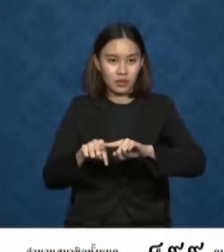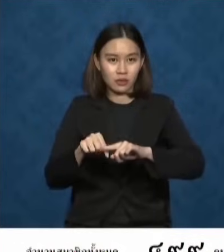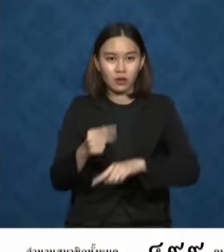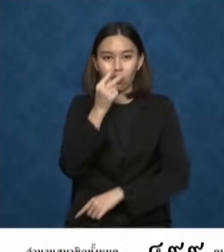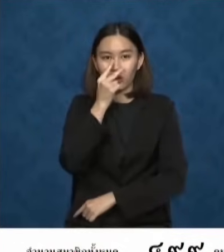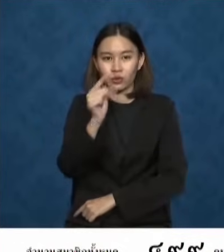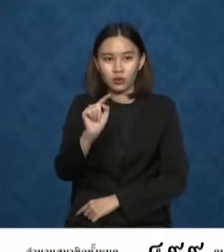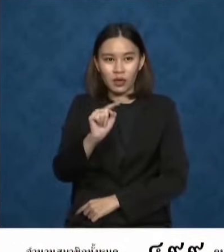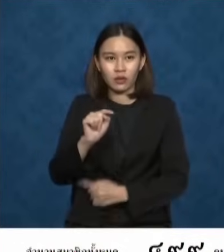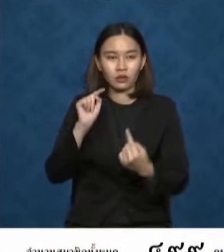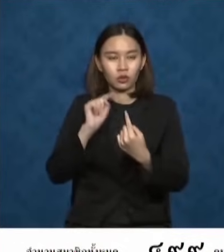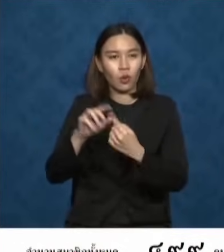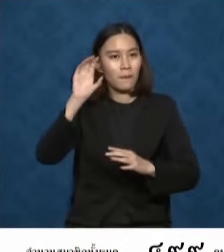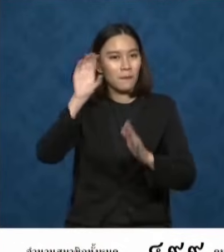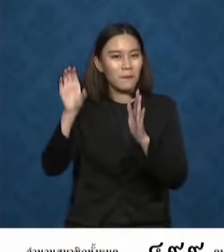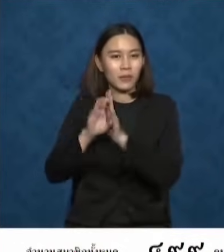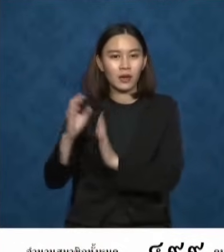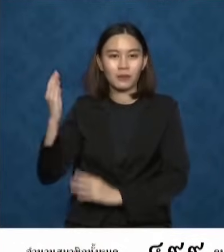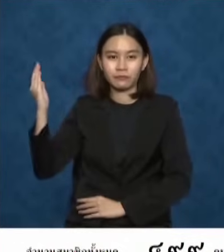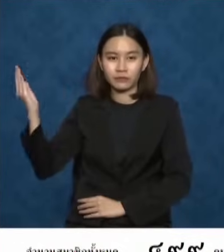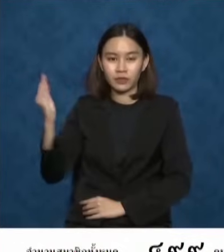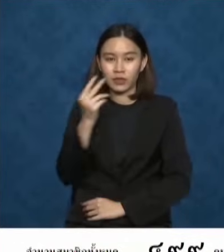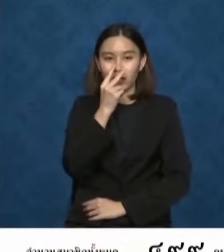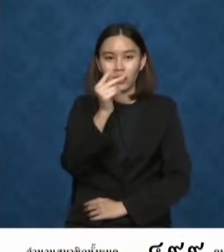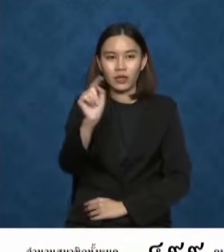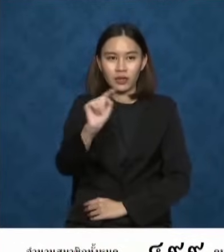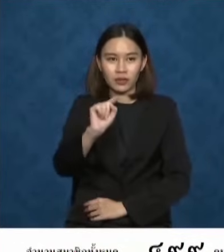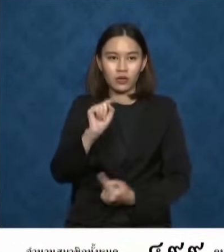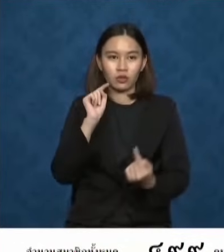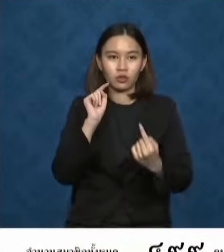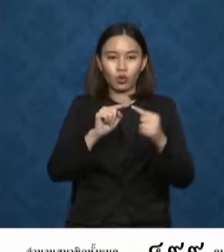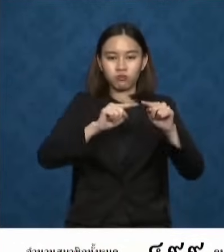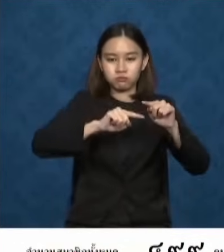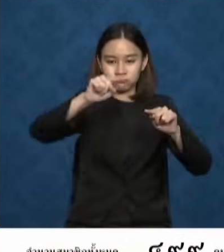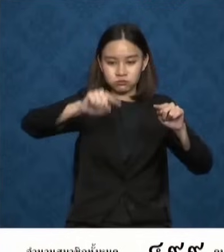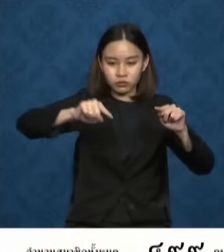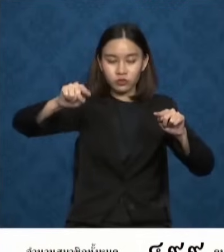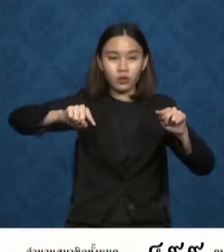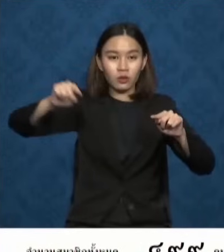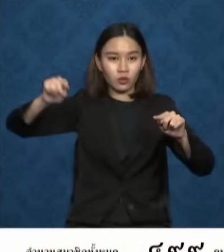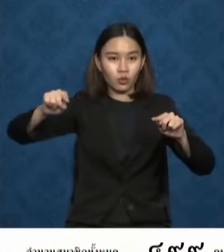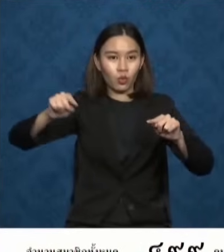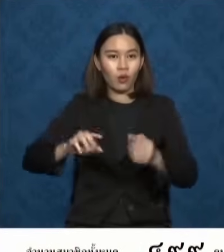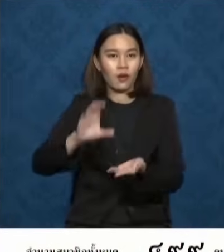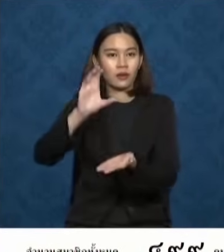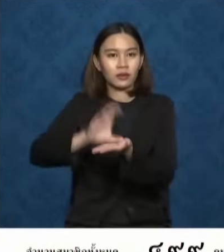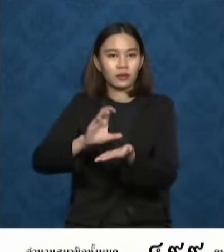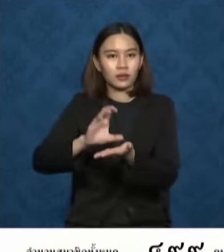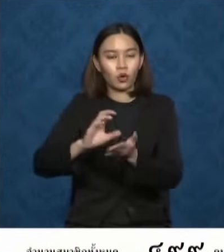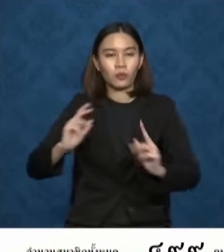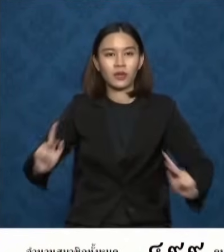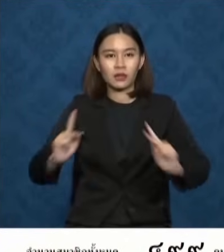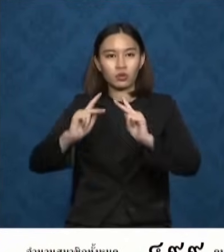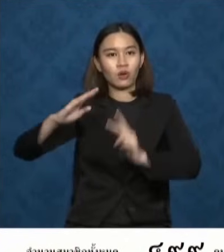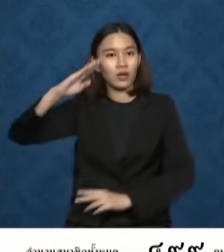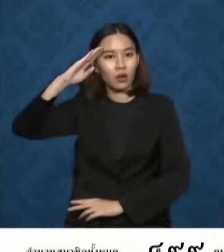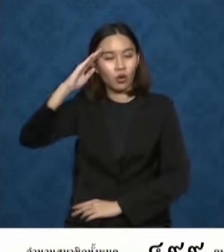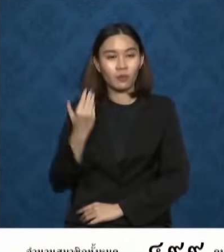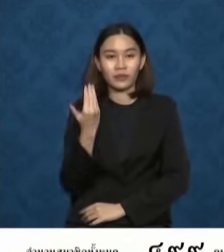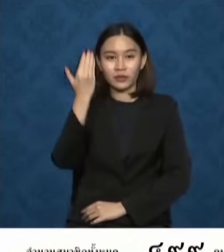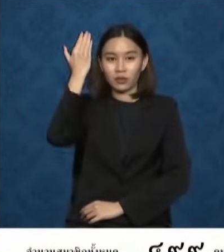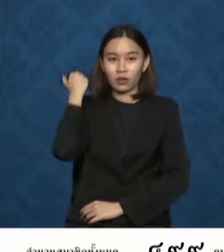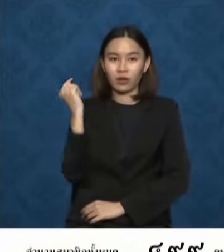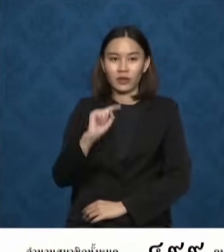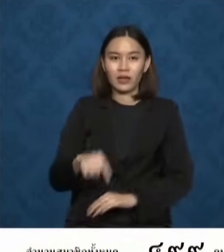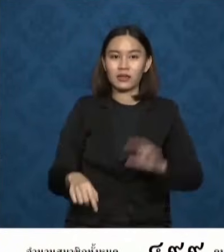ท่านดูถ้าดูกราฟจะเห็นนะครับว่าดูสัดส่วนการเพิ่มของงบกระทรวงกลาโหมท่านดูมาตลอดจะเห็นว่าเมื่อก่อนนี่